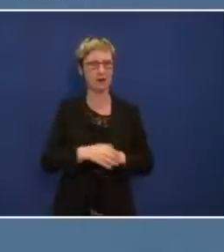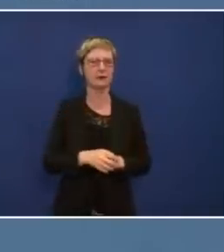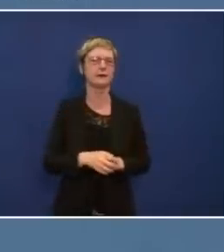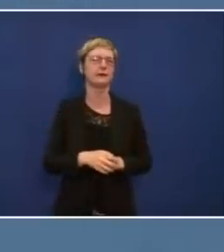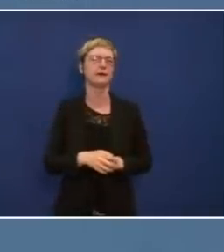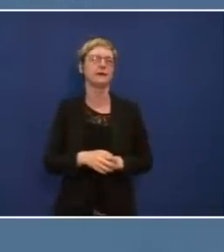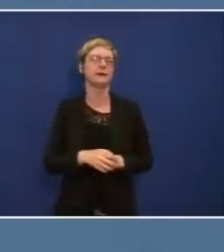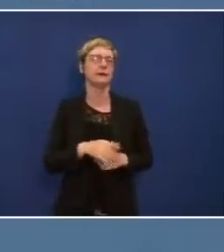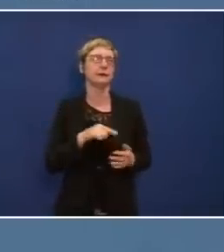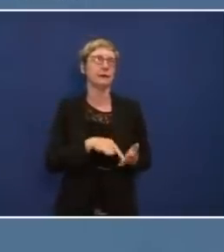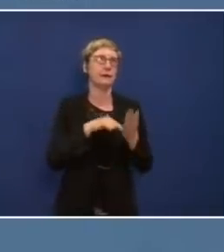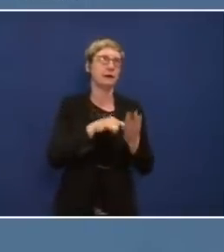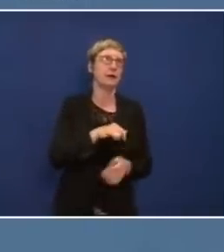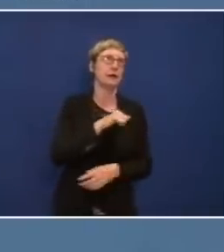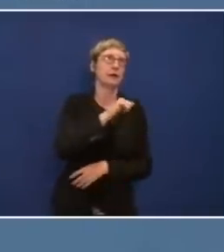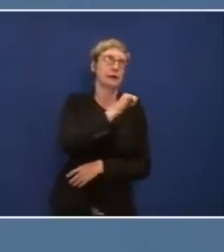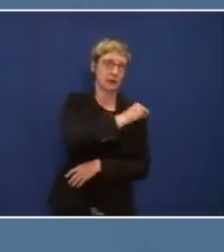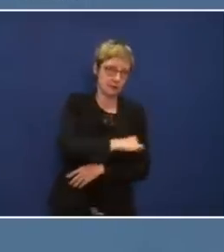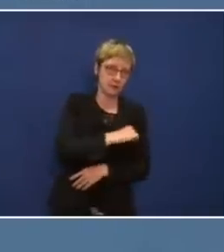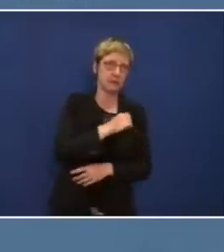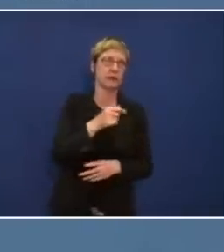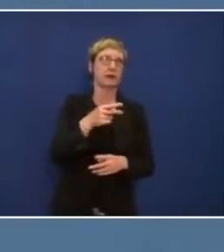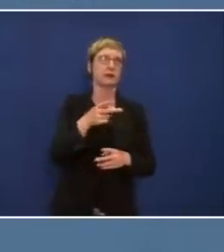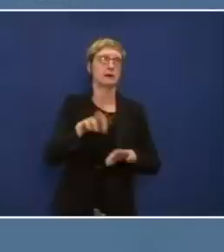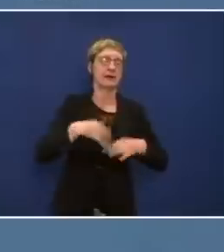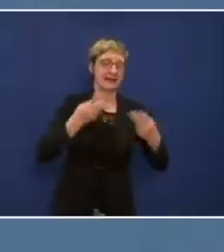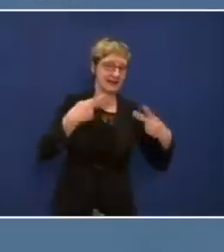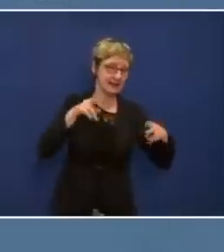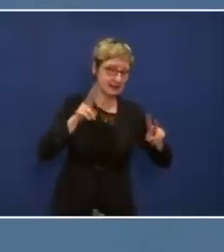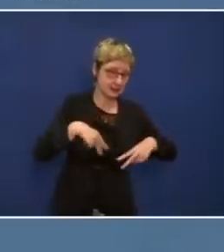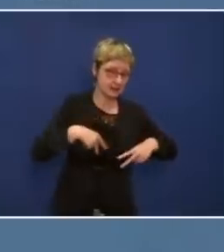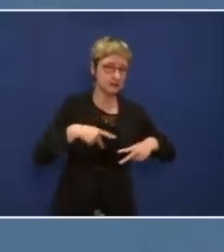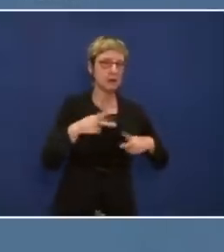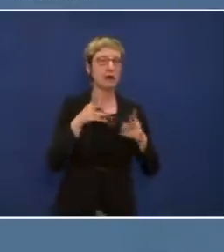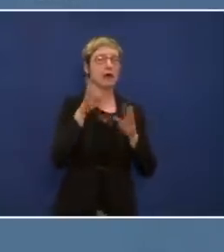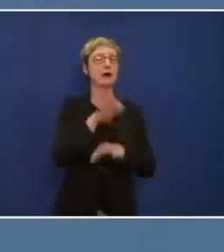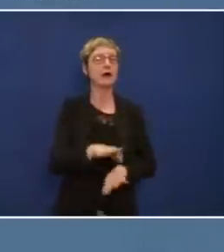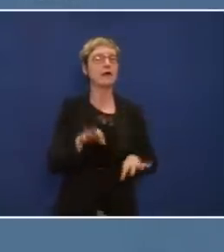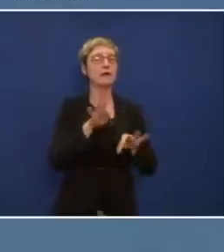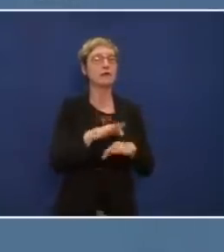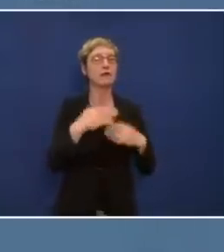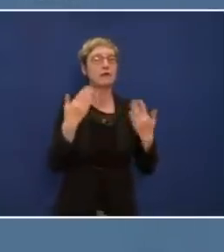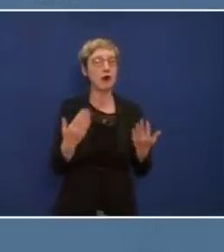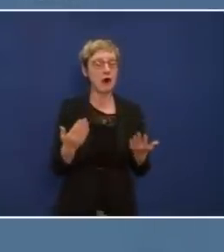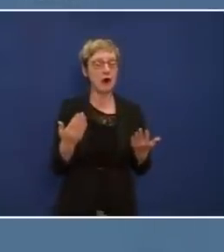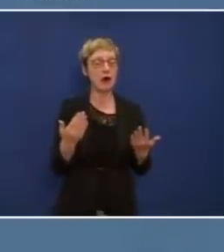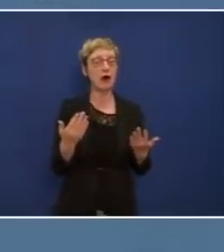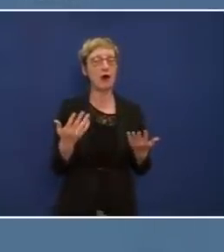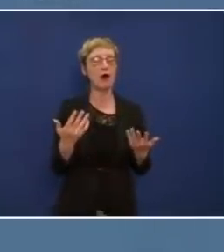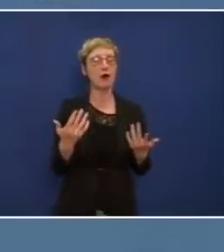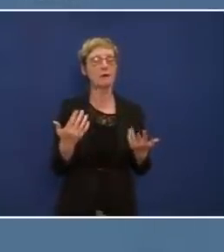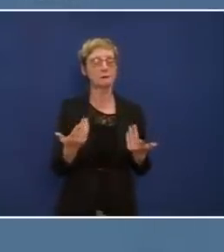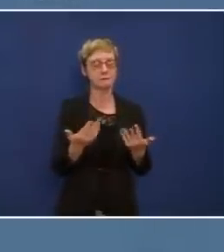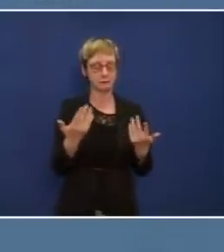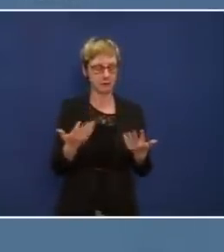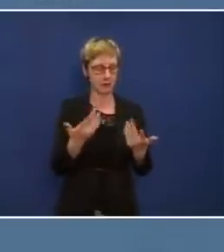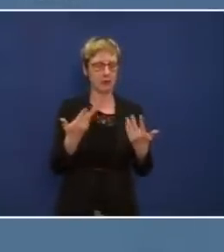von Geimpften und Genesenen keine Gefahr dahingehend ausgeht, dass sie für die